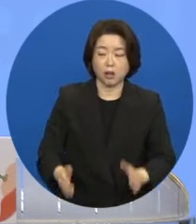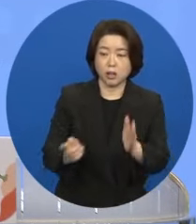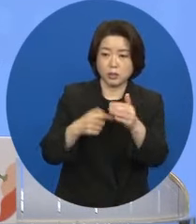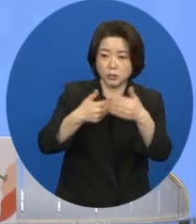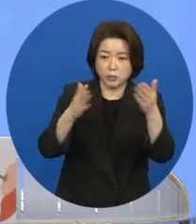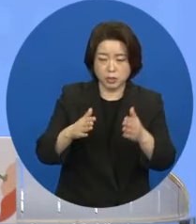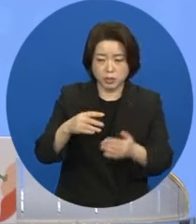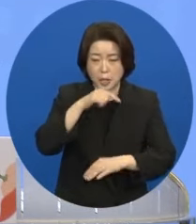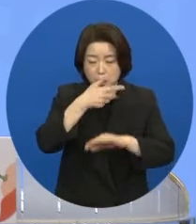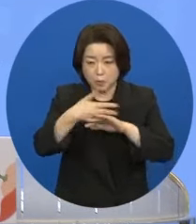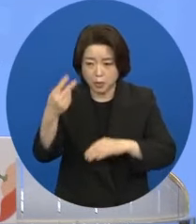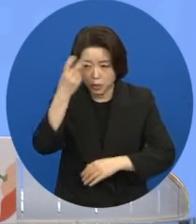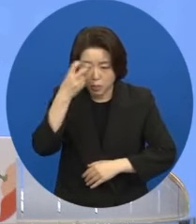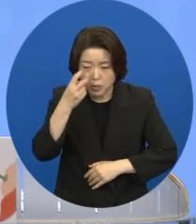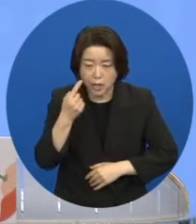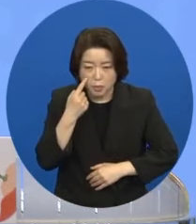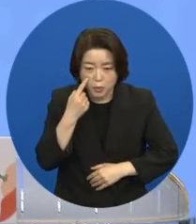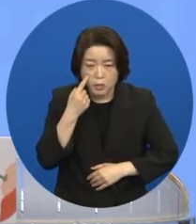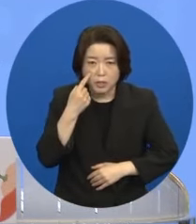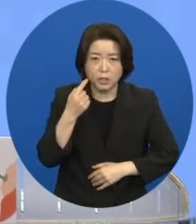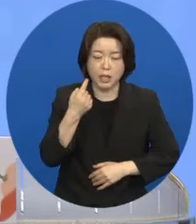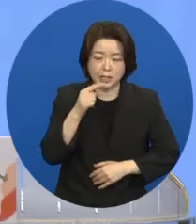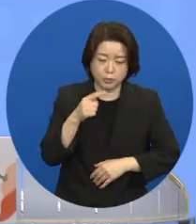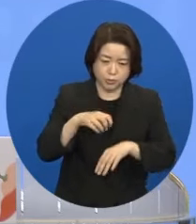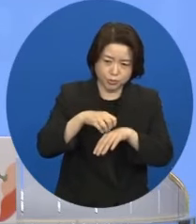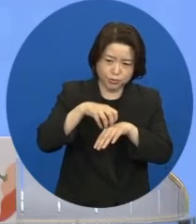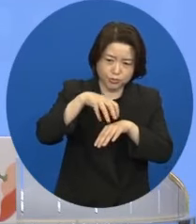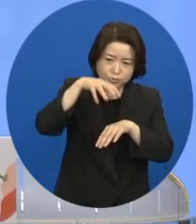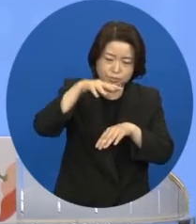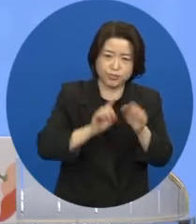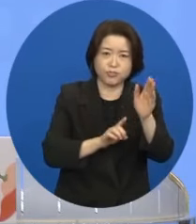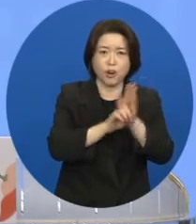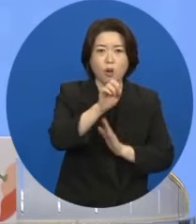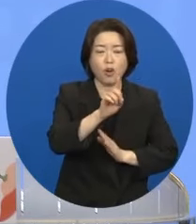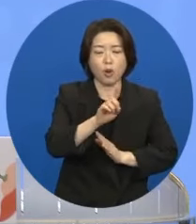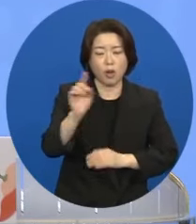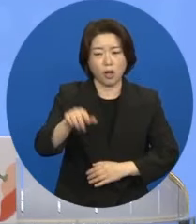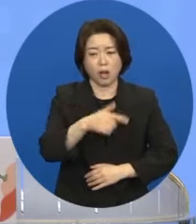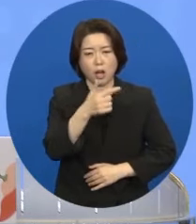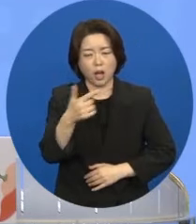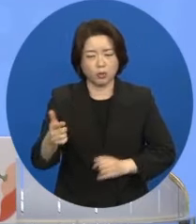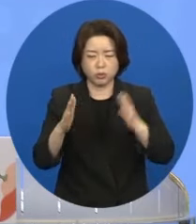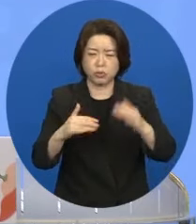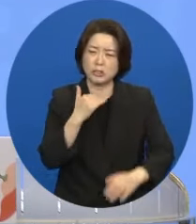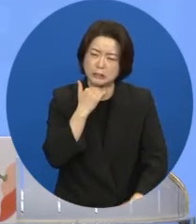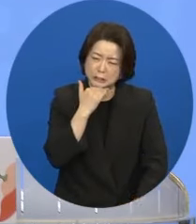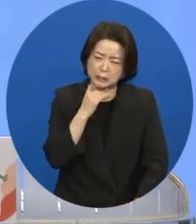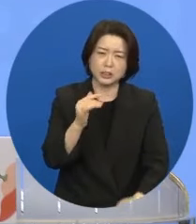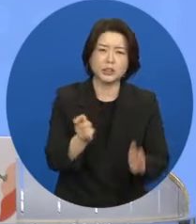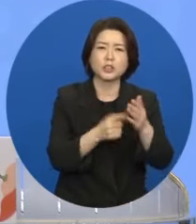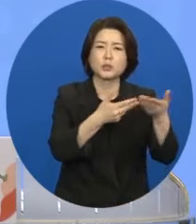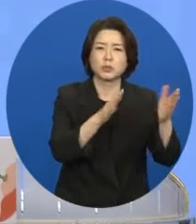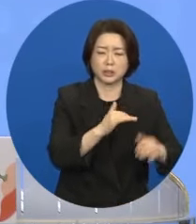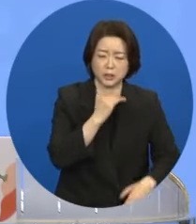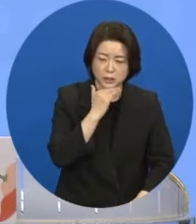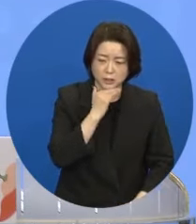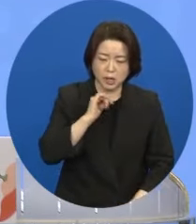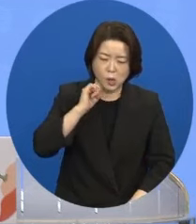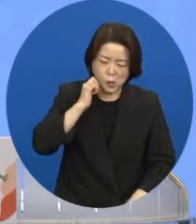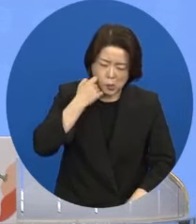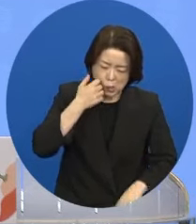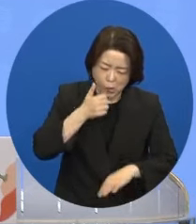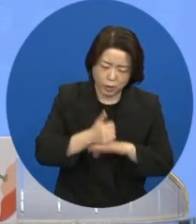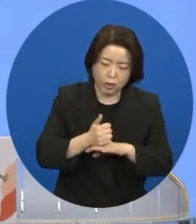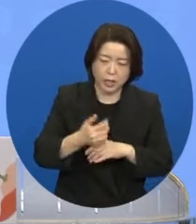염증 수치가 너무 높게 나와서 하루를 응급실에서 대기하고 어려운 끝에 대학병원에 입원을 하게